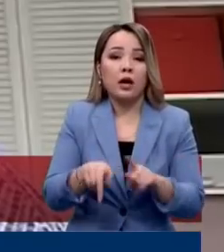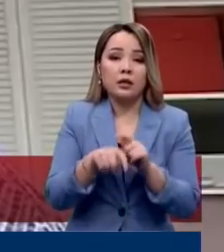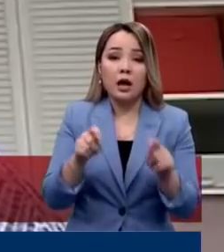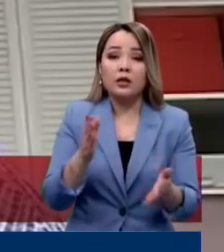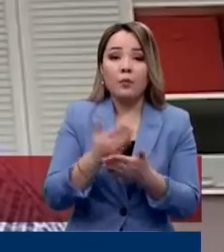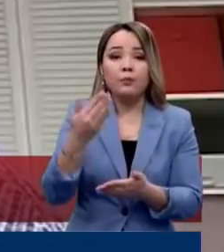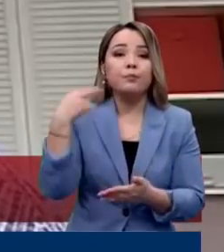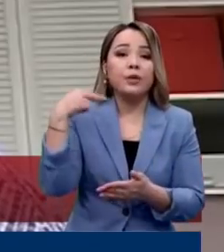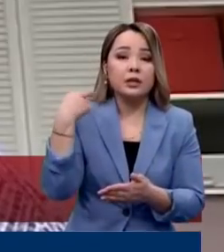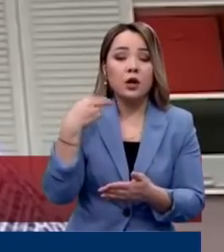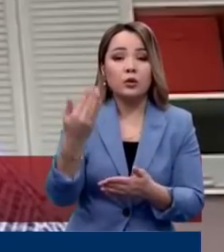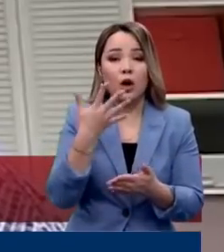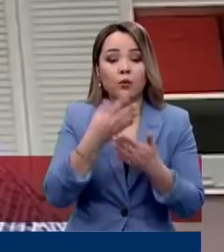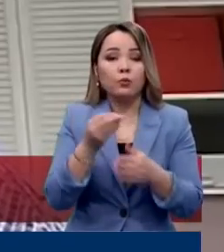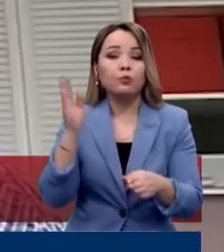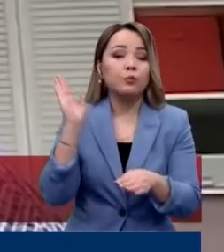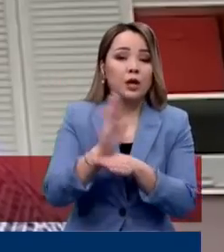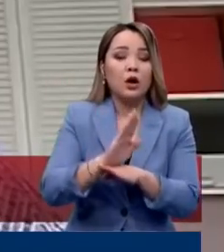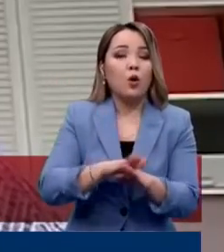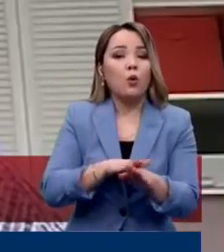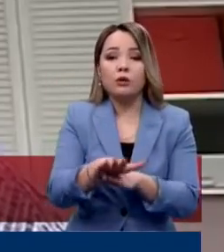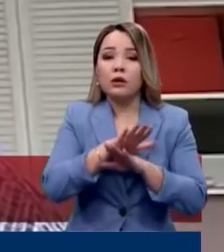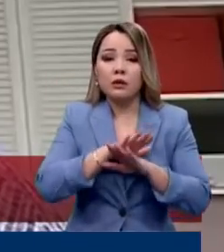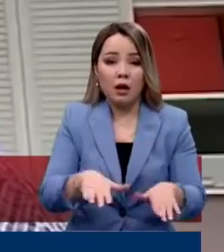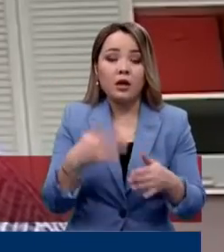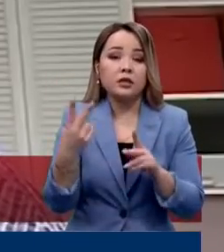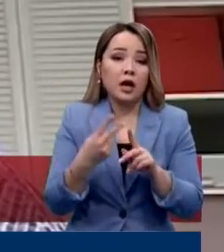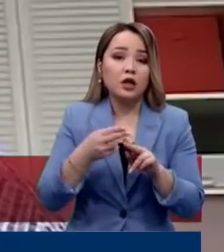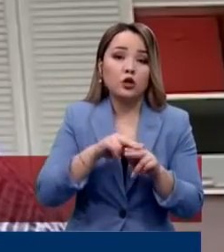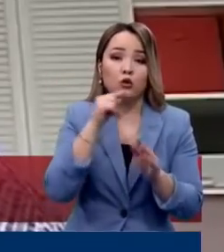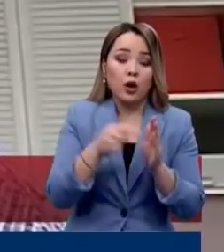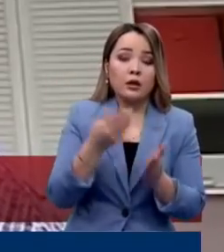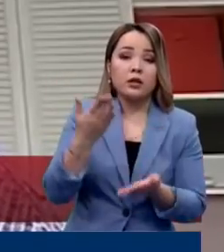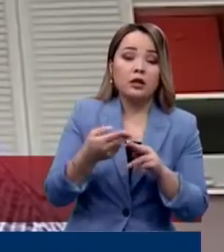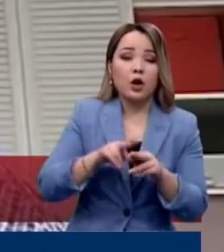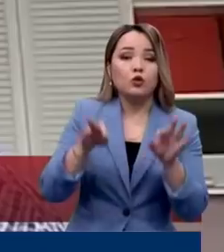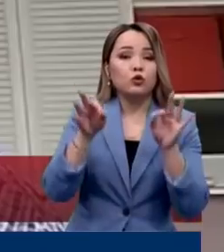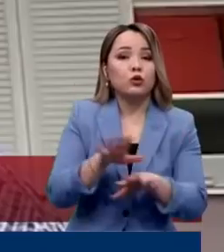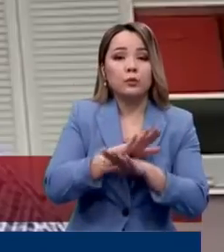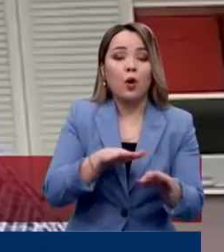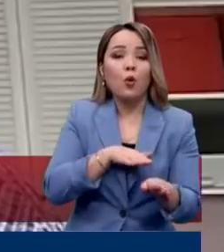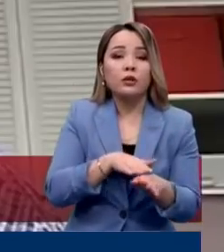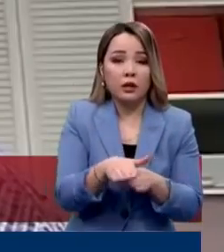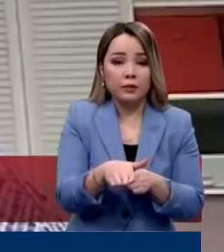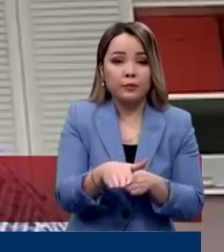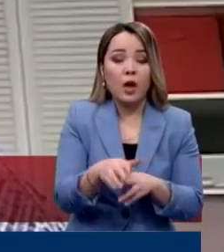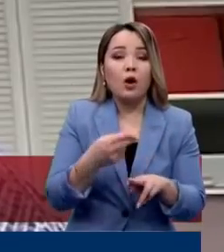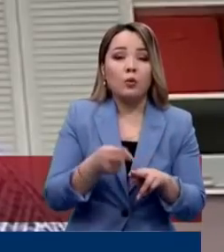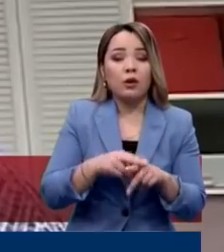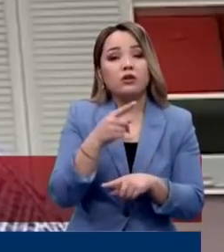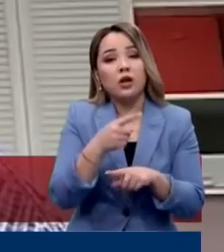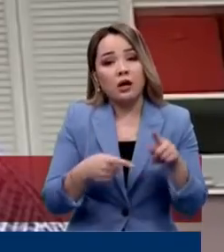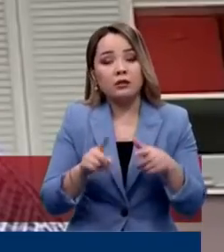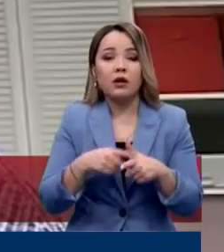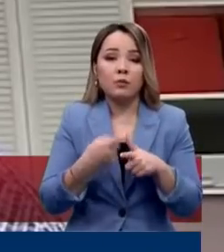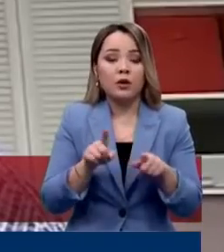ол президенттің белгілі бір бұйрығын орындаған жоқ. Екінші мәселе бар, ол соны дұрыс орындаған жоқ. Жартылай орындады,